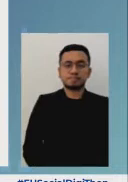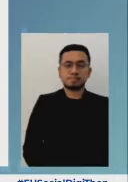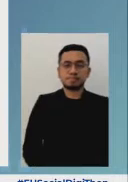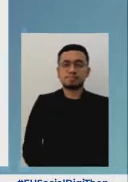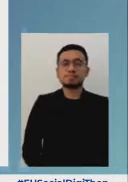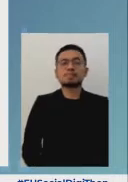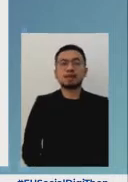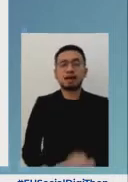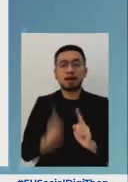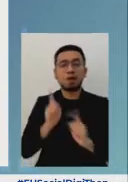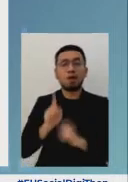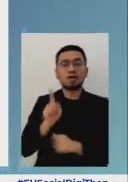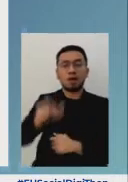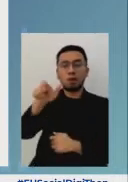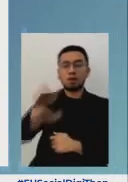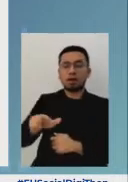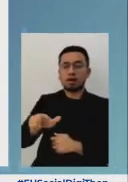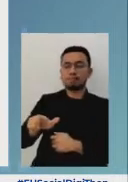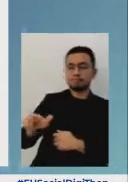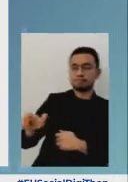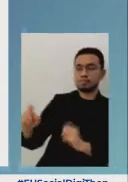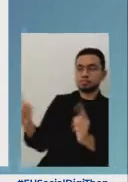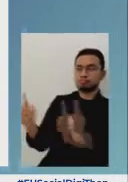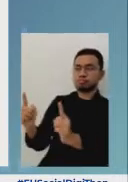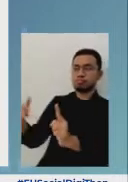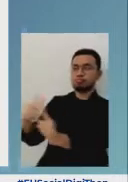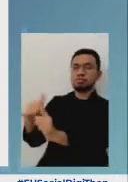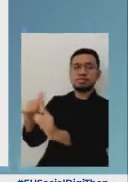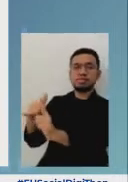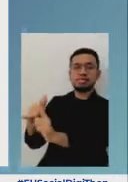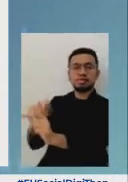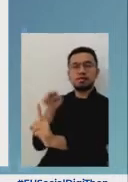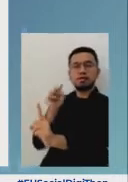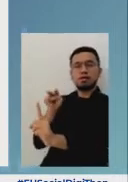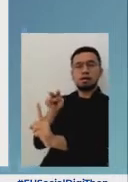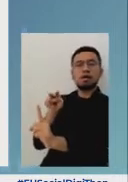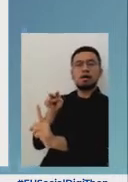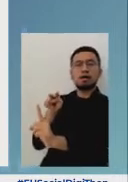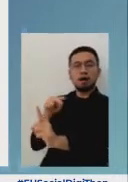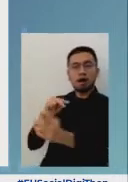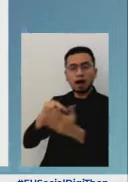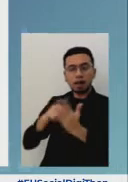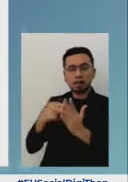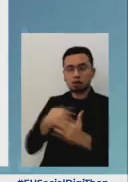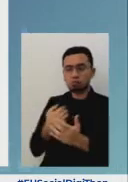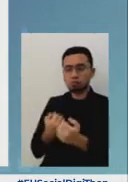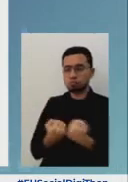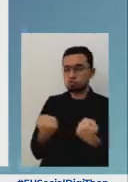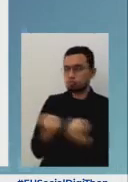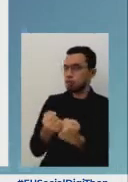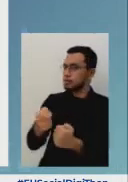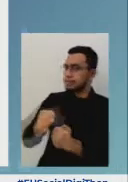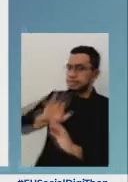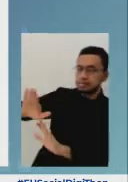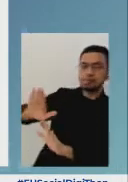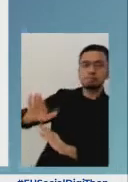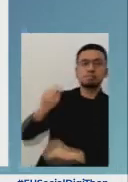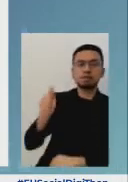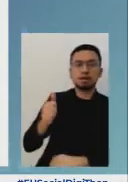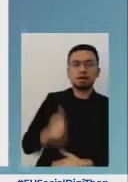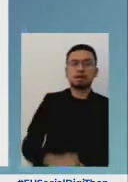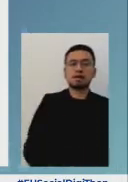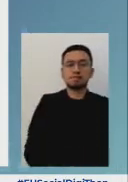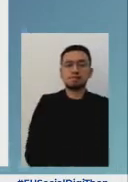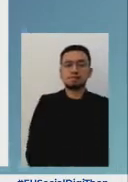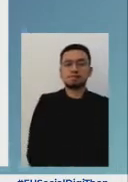yang membuli teman kita, ya, maka sebenarnya aku tuh bisa belain dia. Ya, misalnya bullyingnya gini nih,